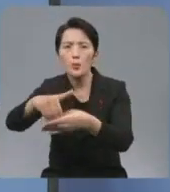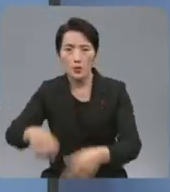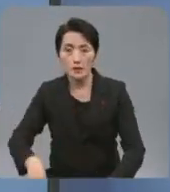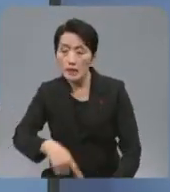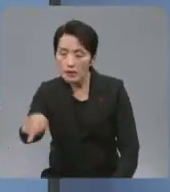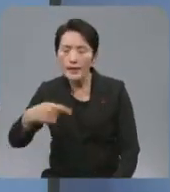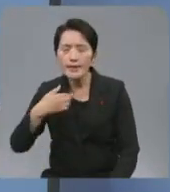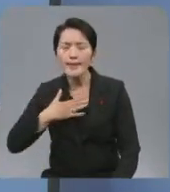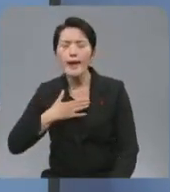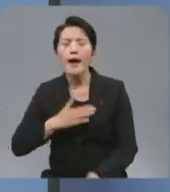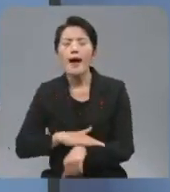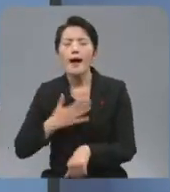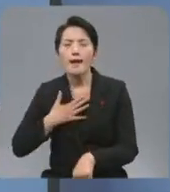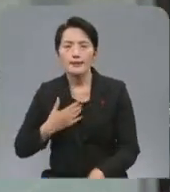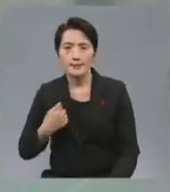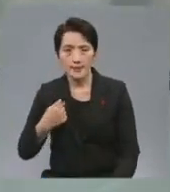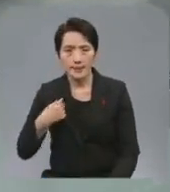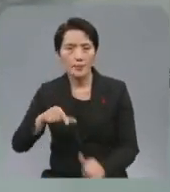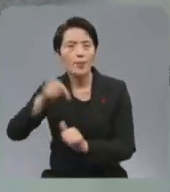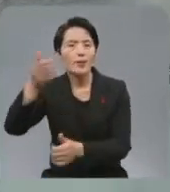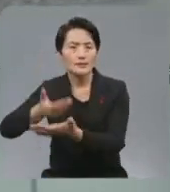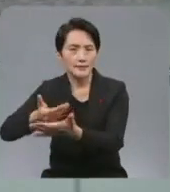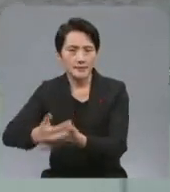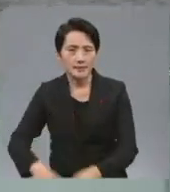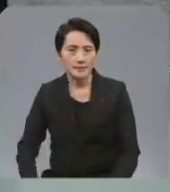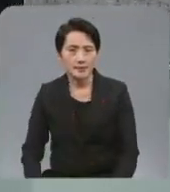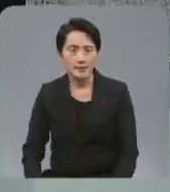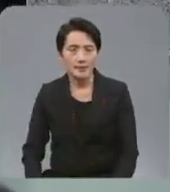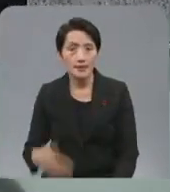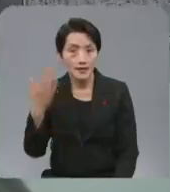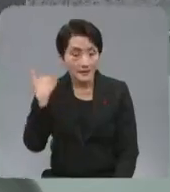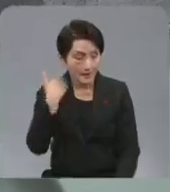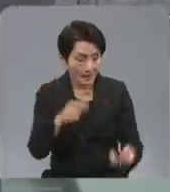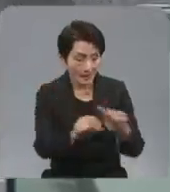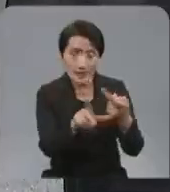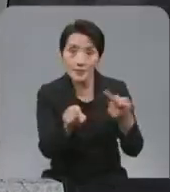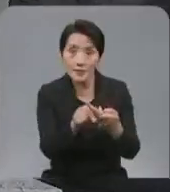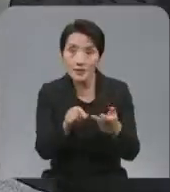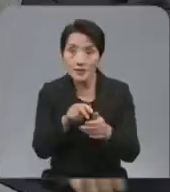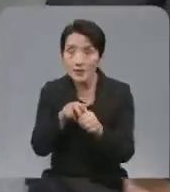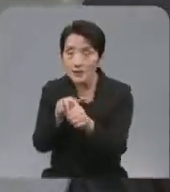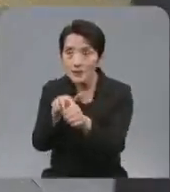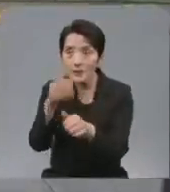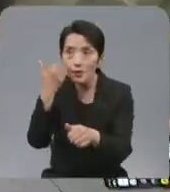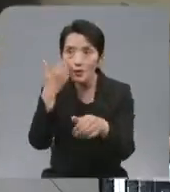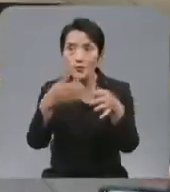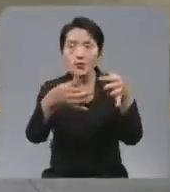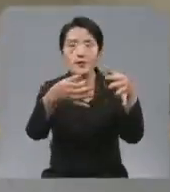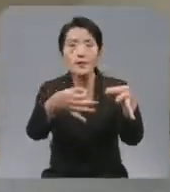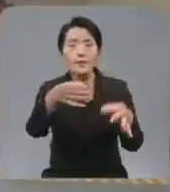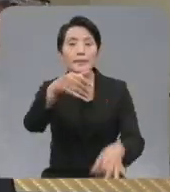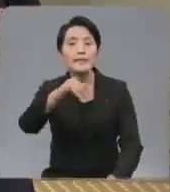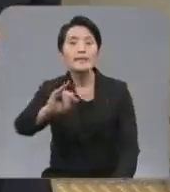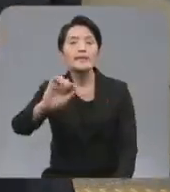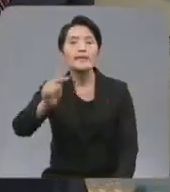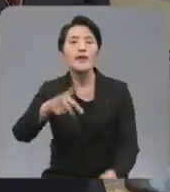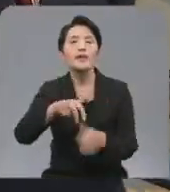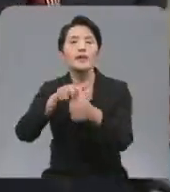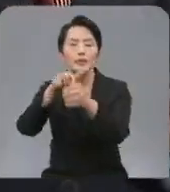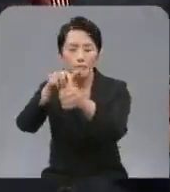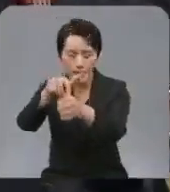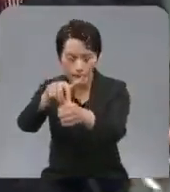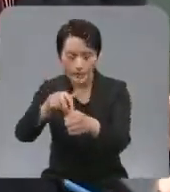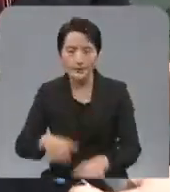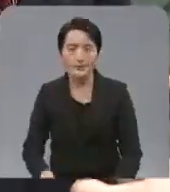бывшие кандидат в президенты анчоусов выбыл из предвыборной гонки чтобы поддержать юнцоля на прошлогодних